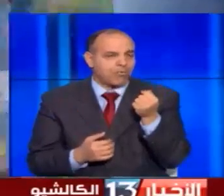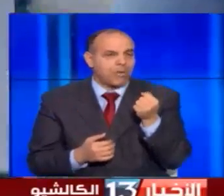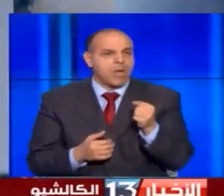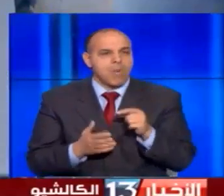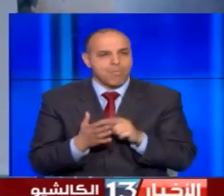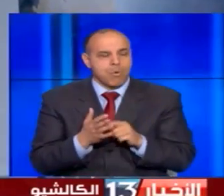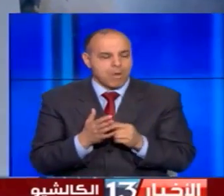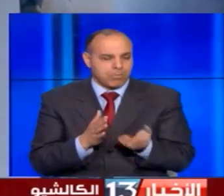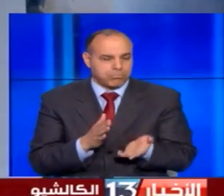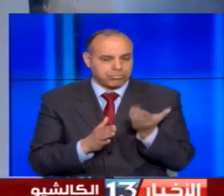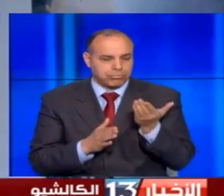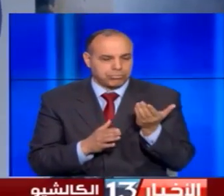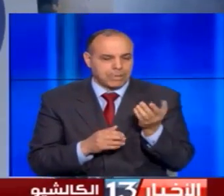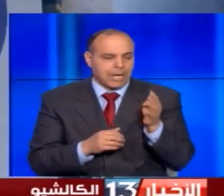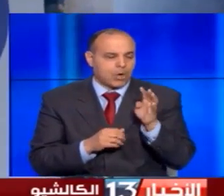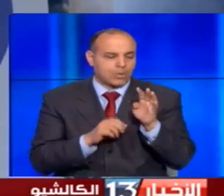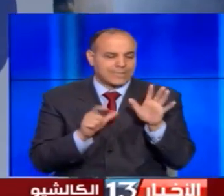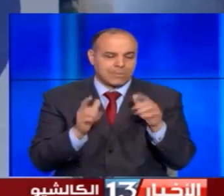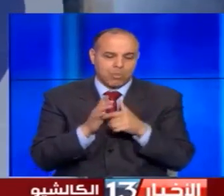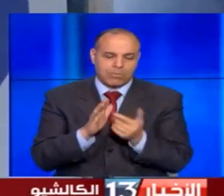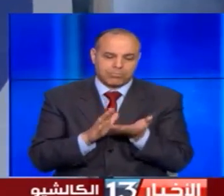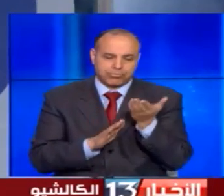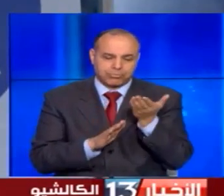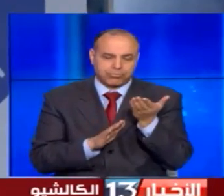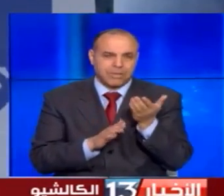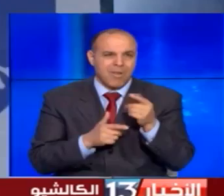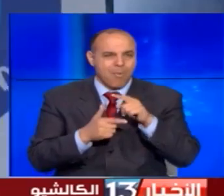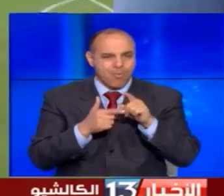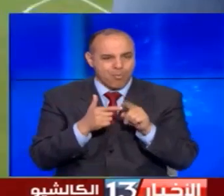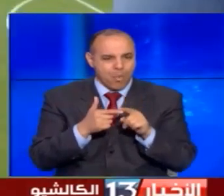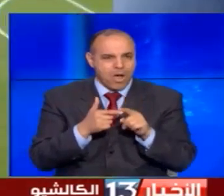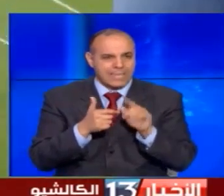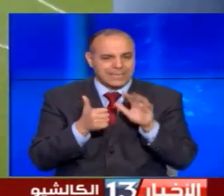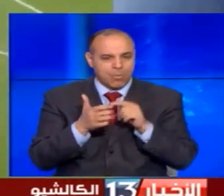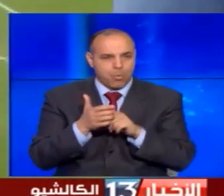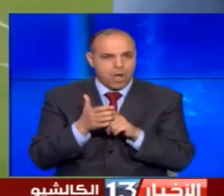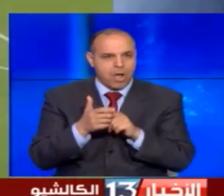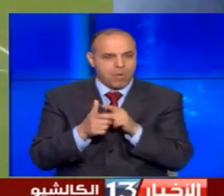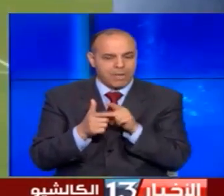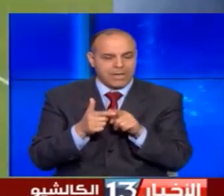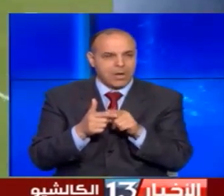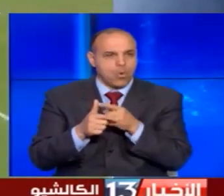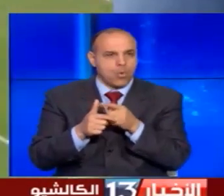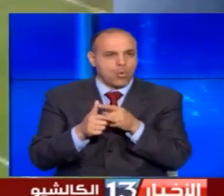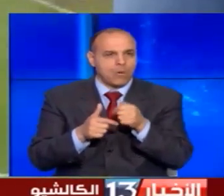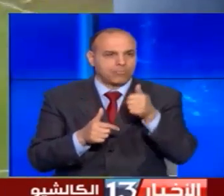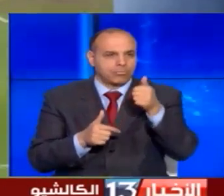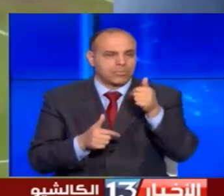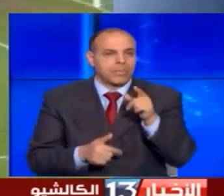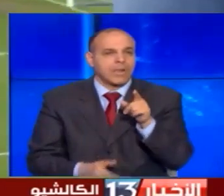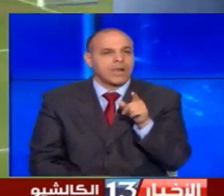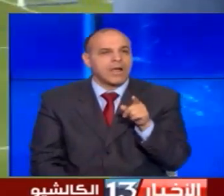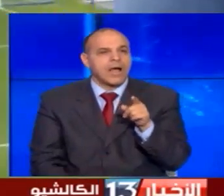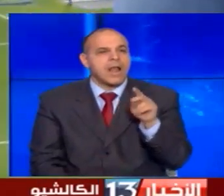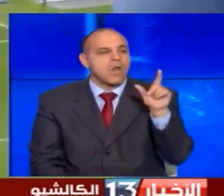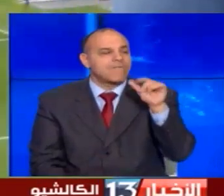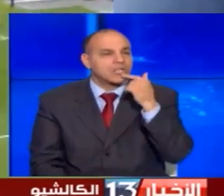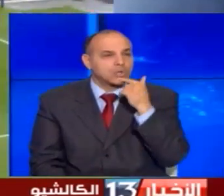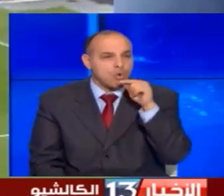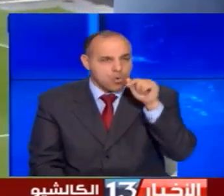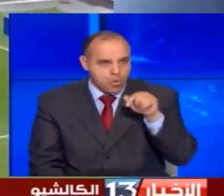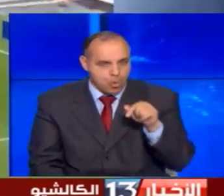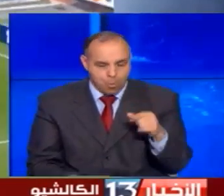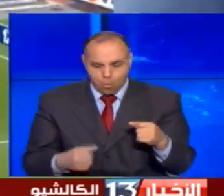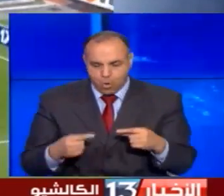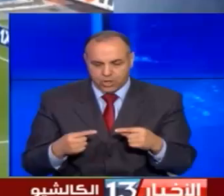رصيده بالمناسبة إلى 47 نقطة مقلصا الفريق إلى 6 نقاط بينه وبين فريق السيد العجوز الذي سيكون اليوم